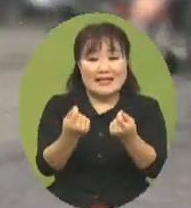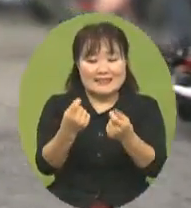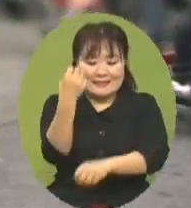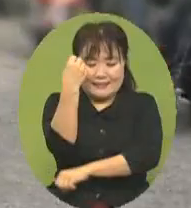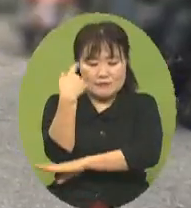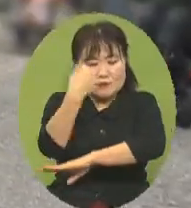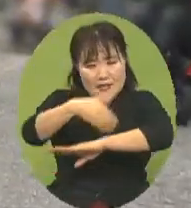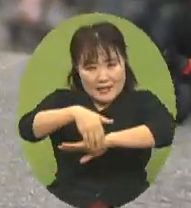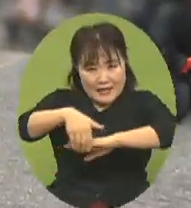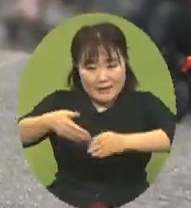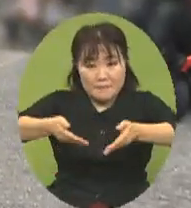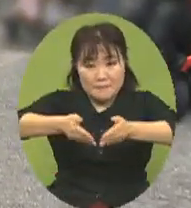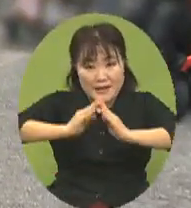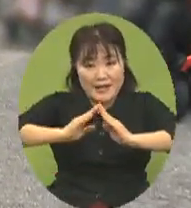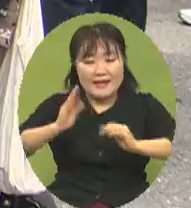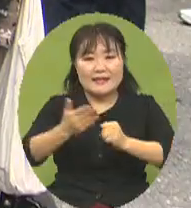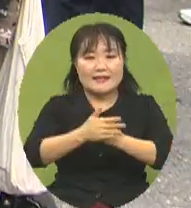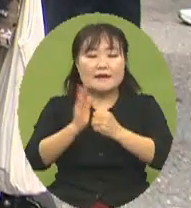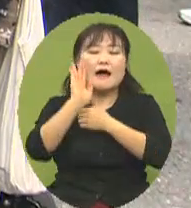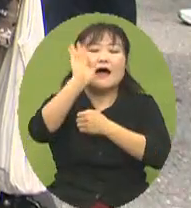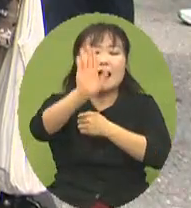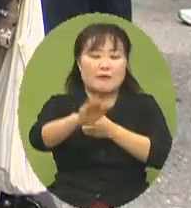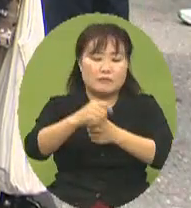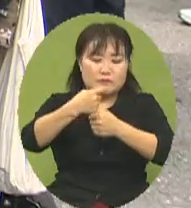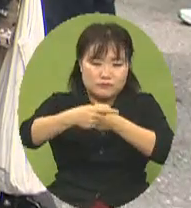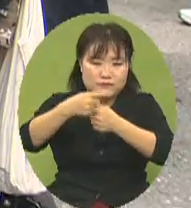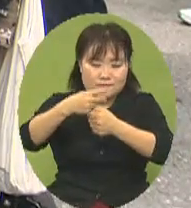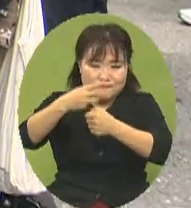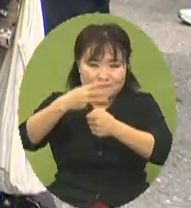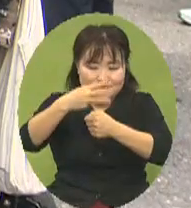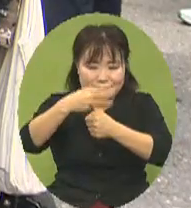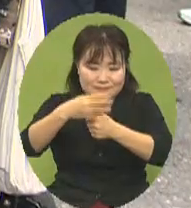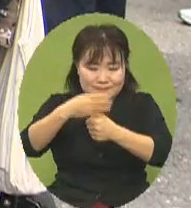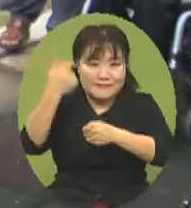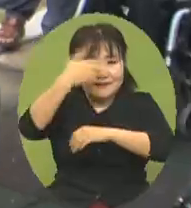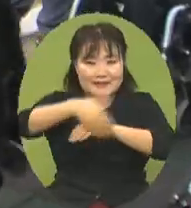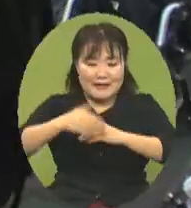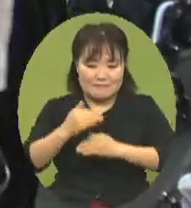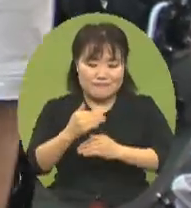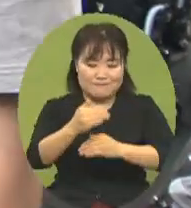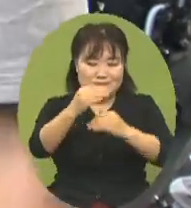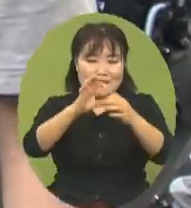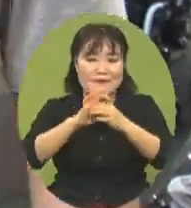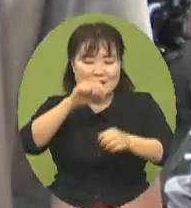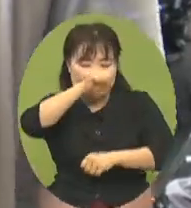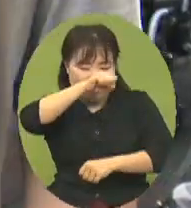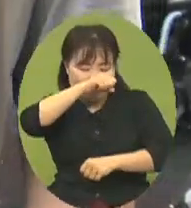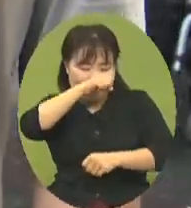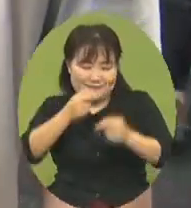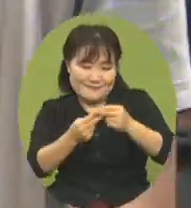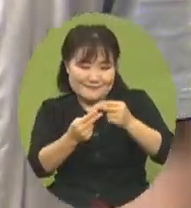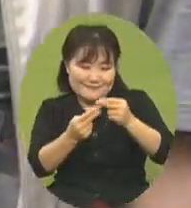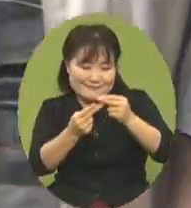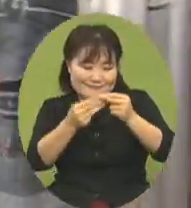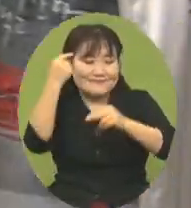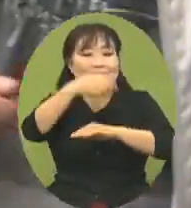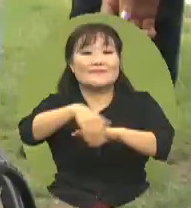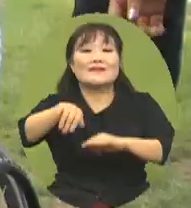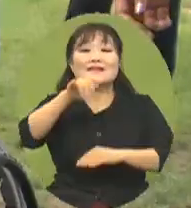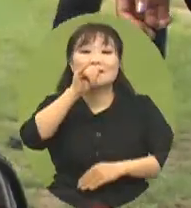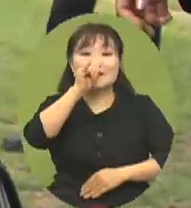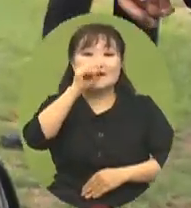같은 기본 계획이 수립됨에 따라 앞으로 연도별 시행 계획을 수립하고 관련 예산 편성을 추진할